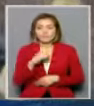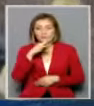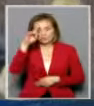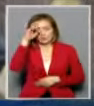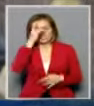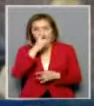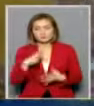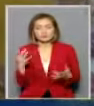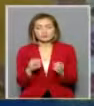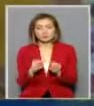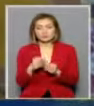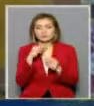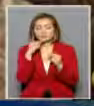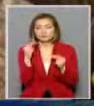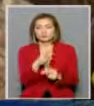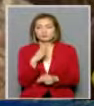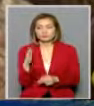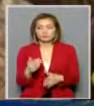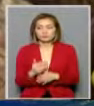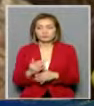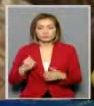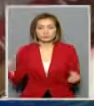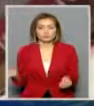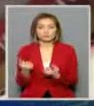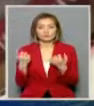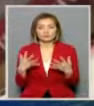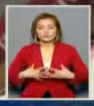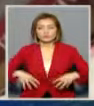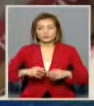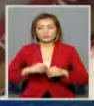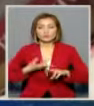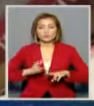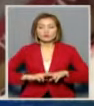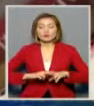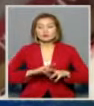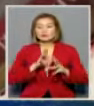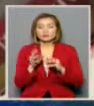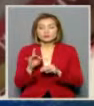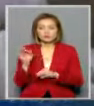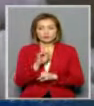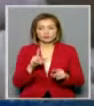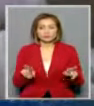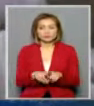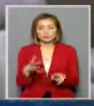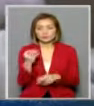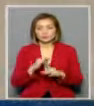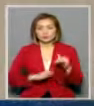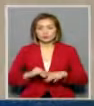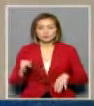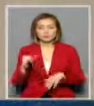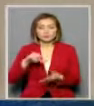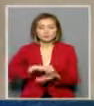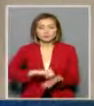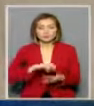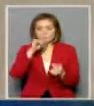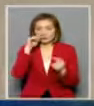казахских традициях всегда уделяется особое внимание оказанию поддержки нуждающимся. Это приветствует и религия. Между тем, специалисты